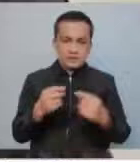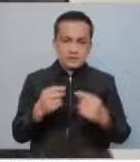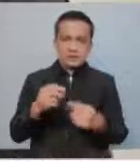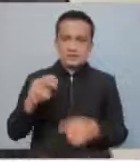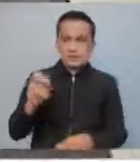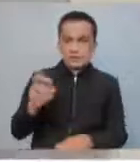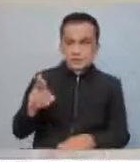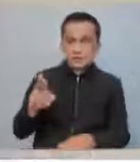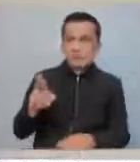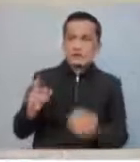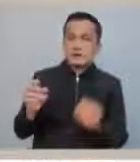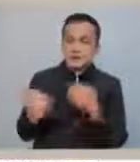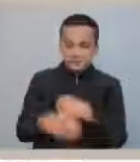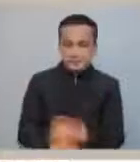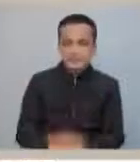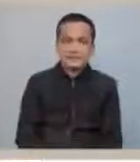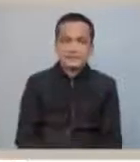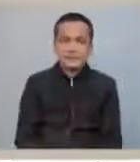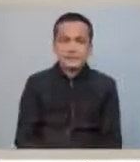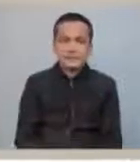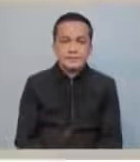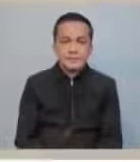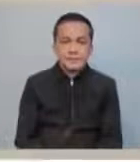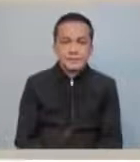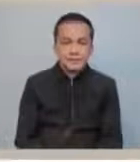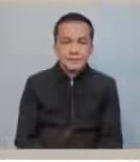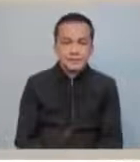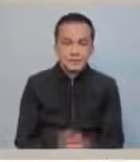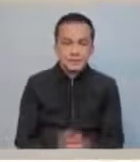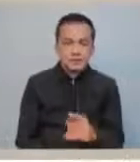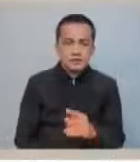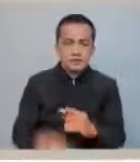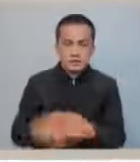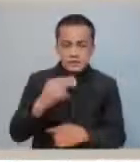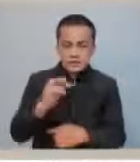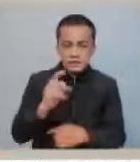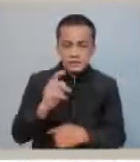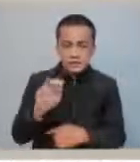Office o NCRPO Hinirang Hall, Lungsod ng Taguig.